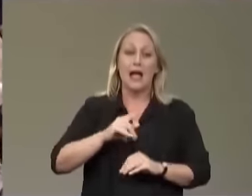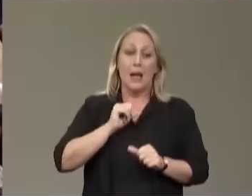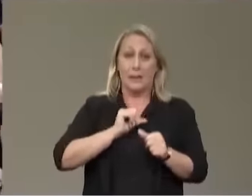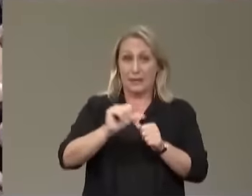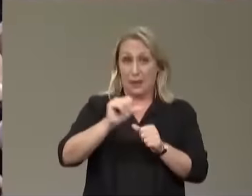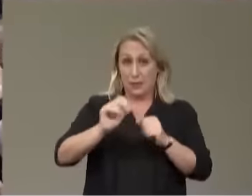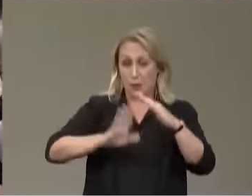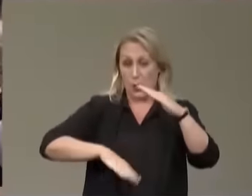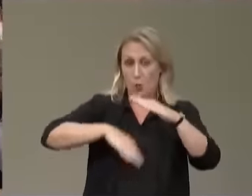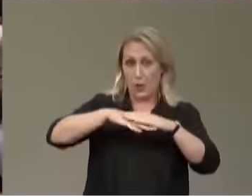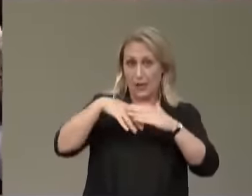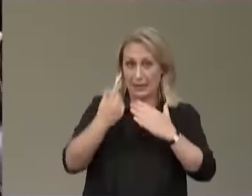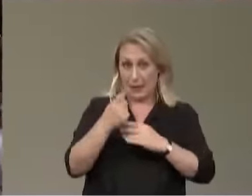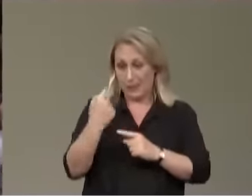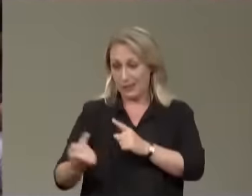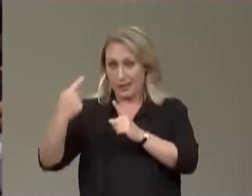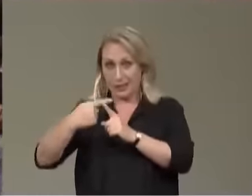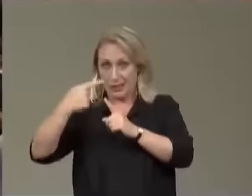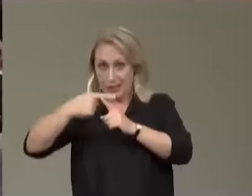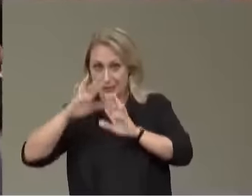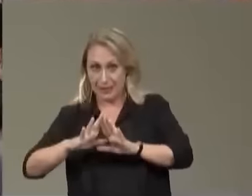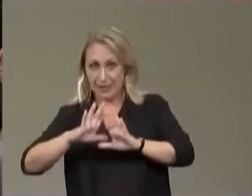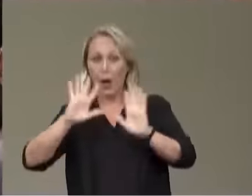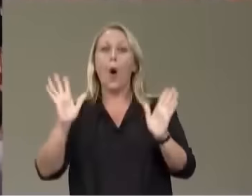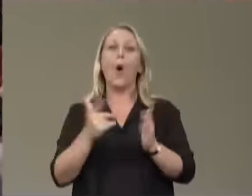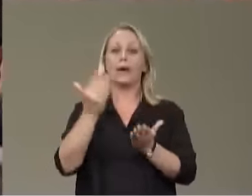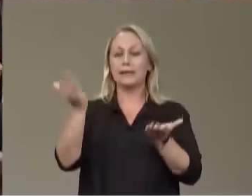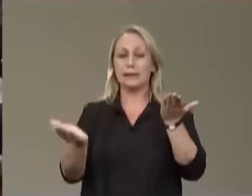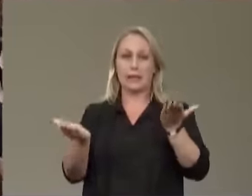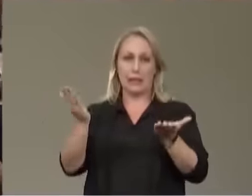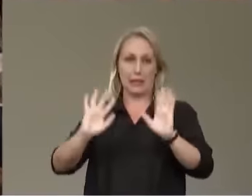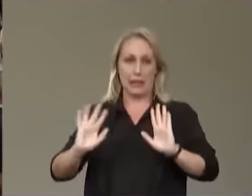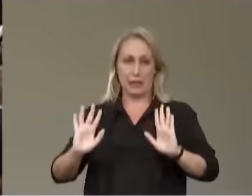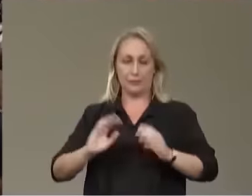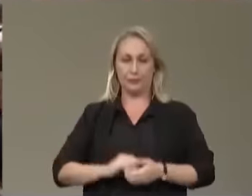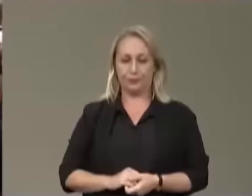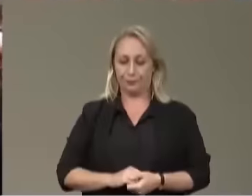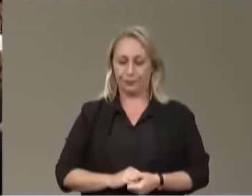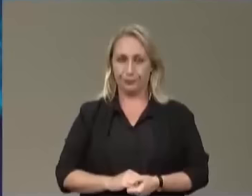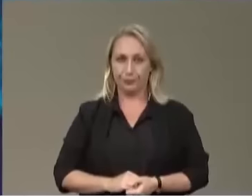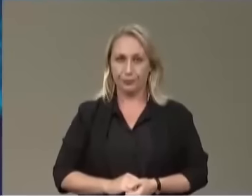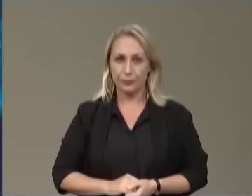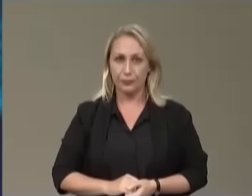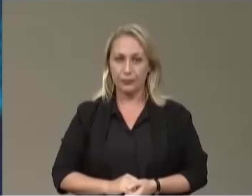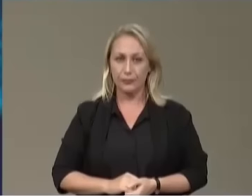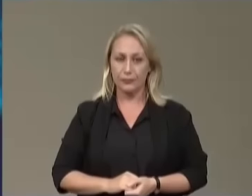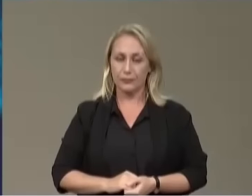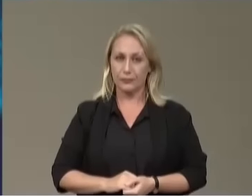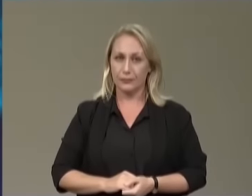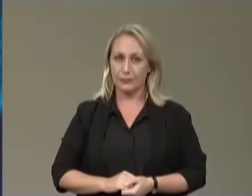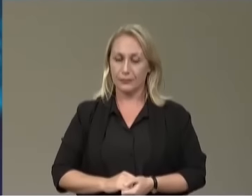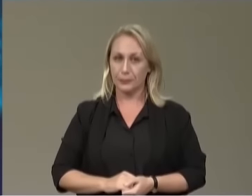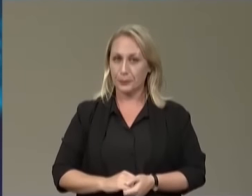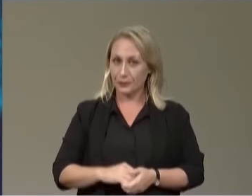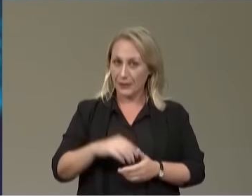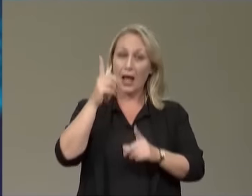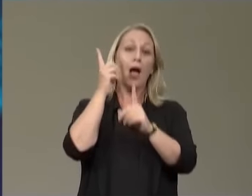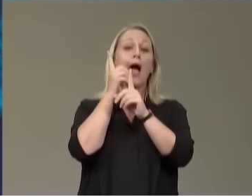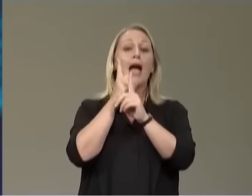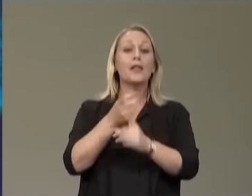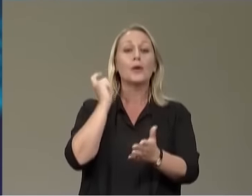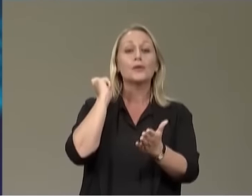θα υπολογίζεται προσθετικά, αλλά μόνο συγκριτικά. Και τέλος, καταργείται ο ειδικός